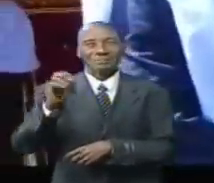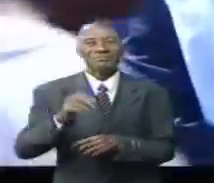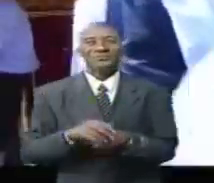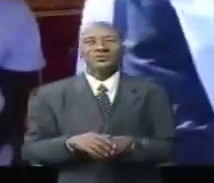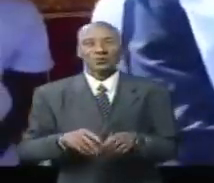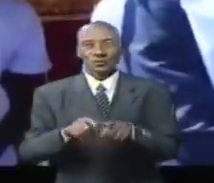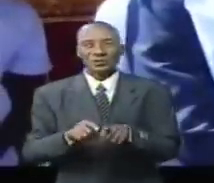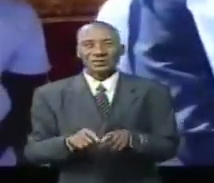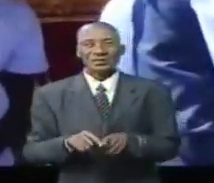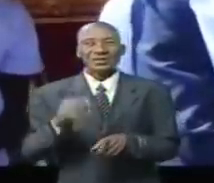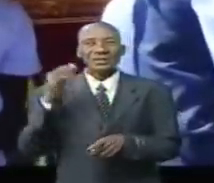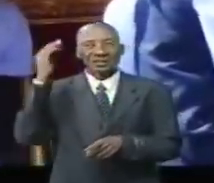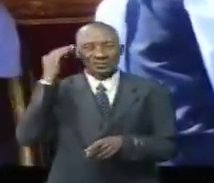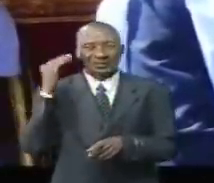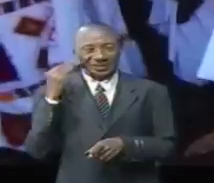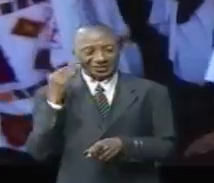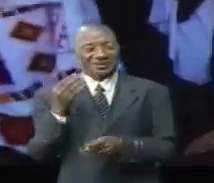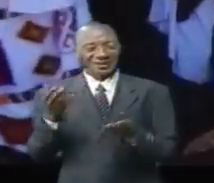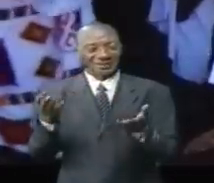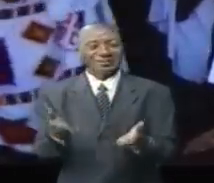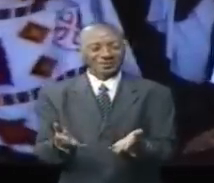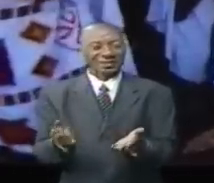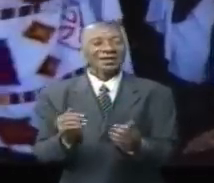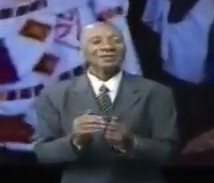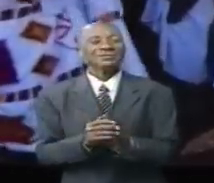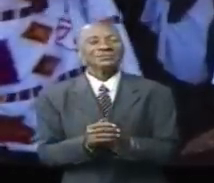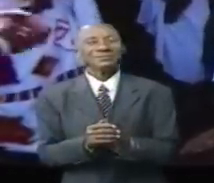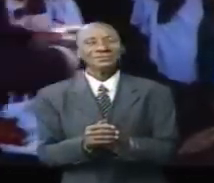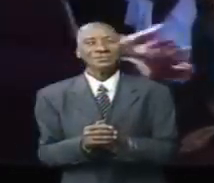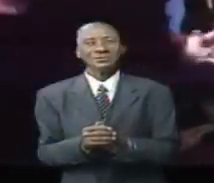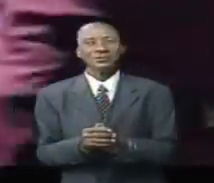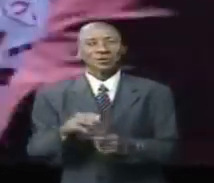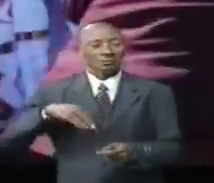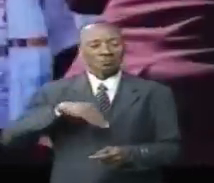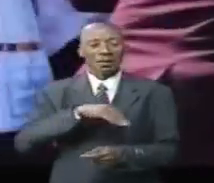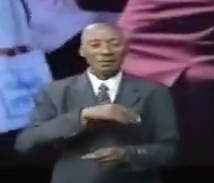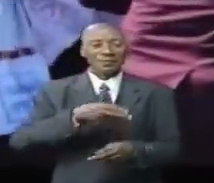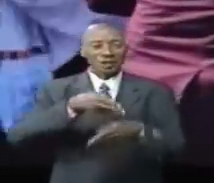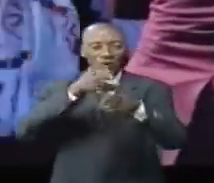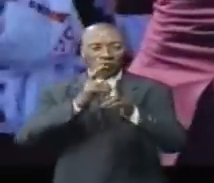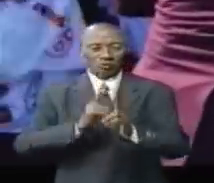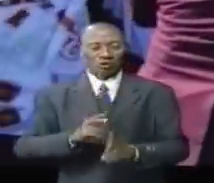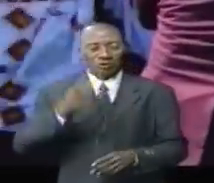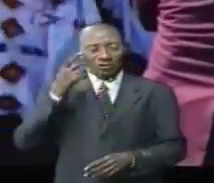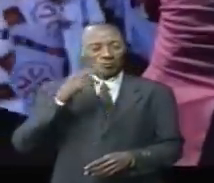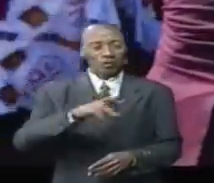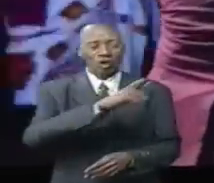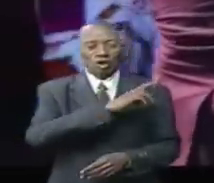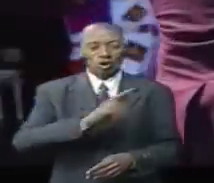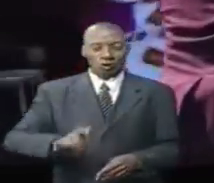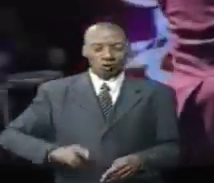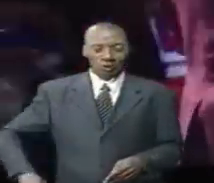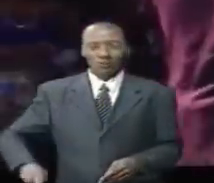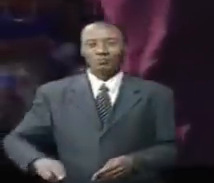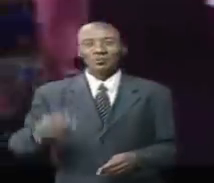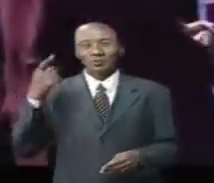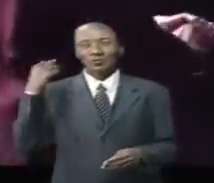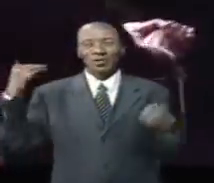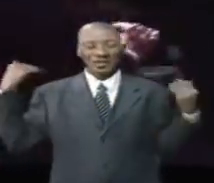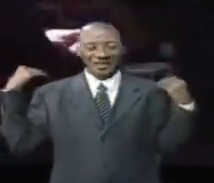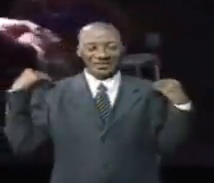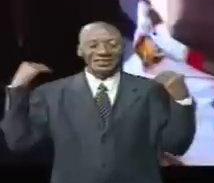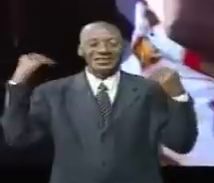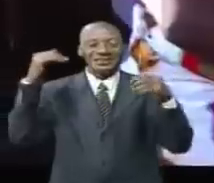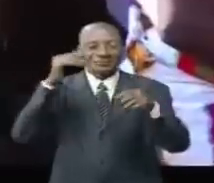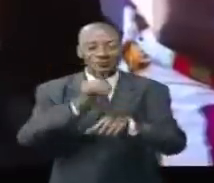Tourisme. Modéré Ntsimba Matondo a été désigné membre d'honneur du royaume par le chef Ntsiri pour les efforts qu'il